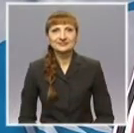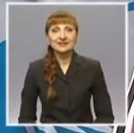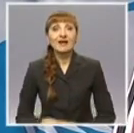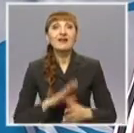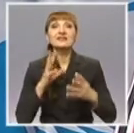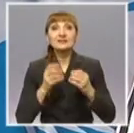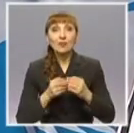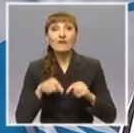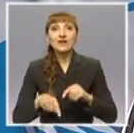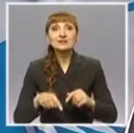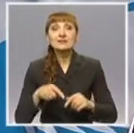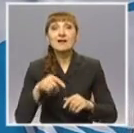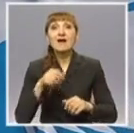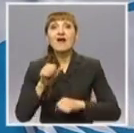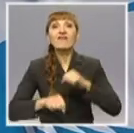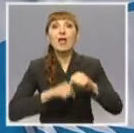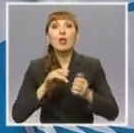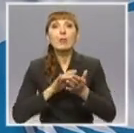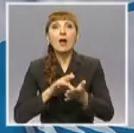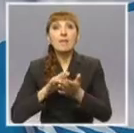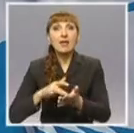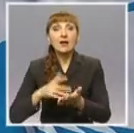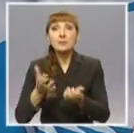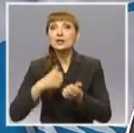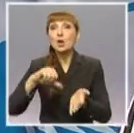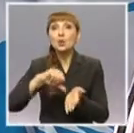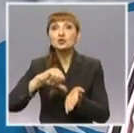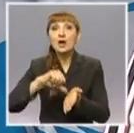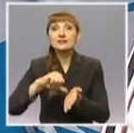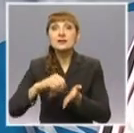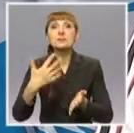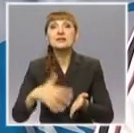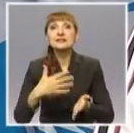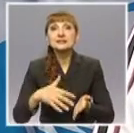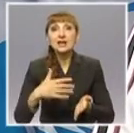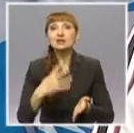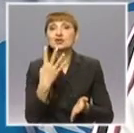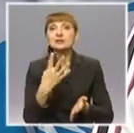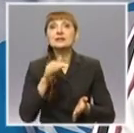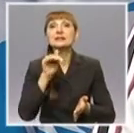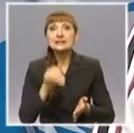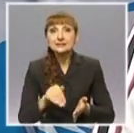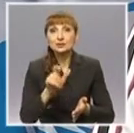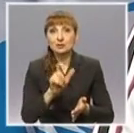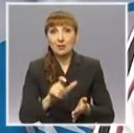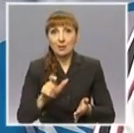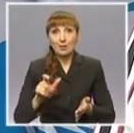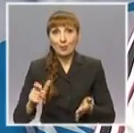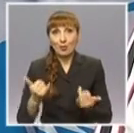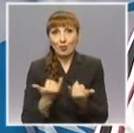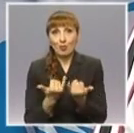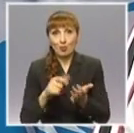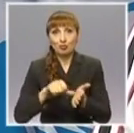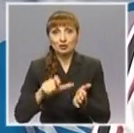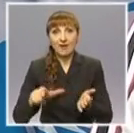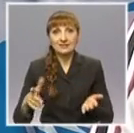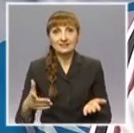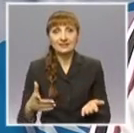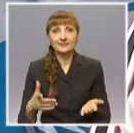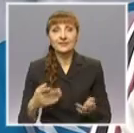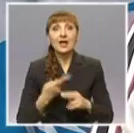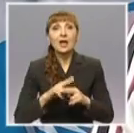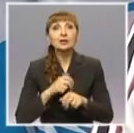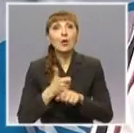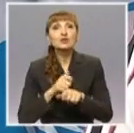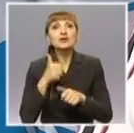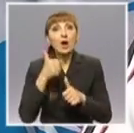Всего в этих пробегах приняло участие 54 тысячи участников. Это